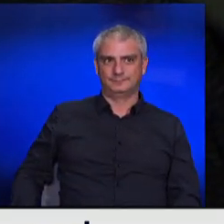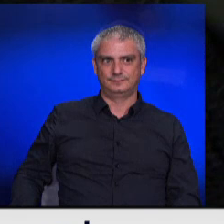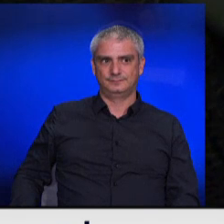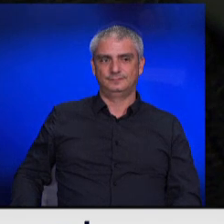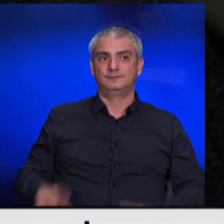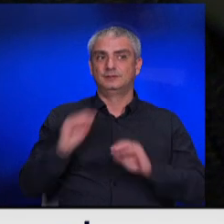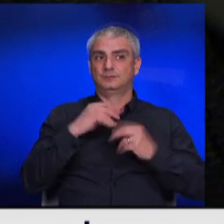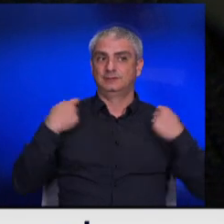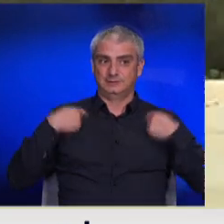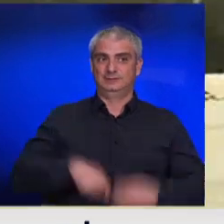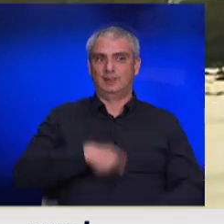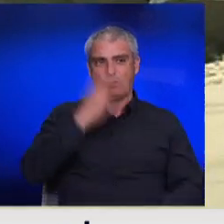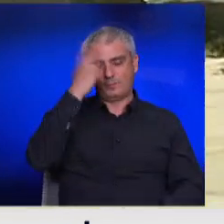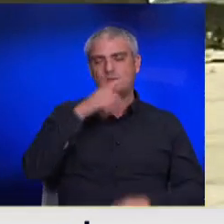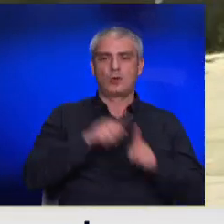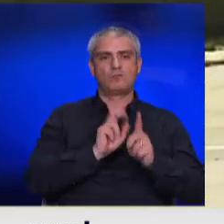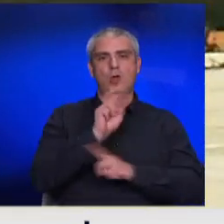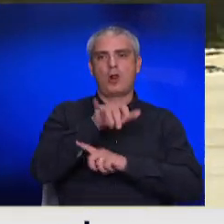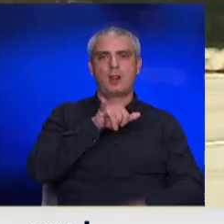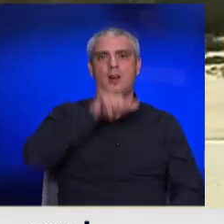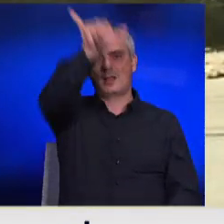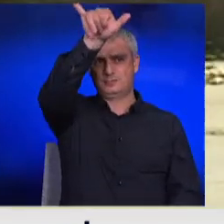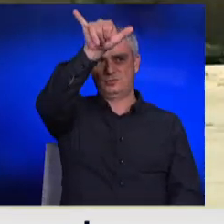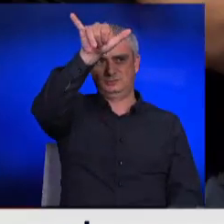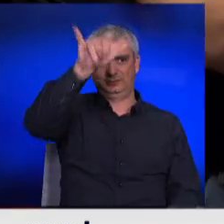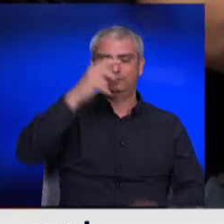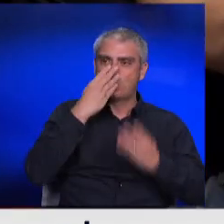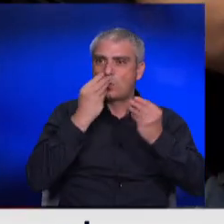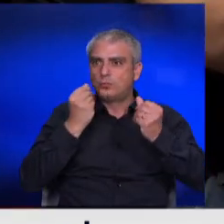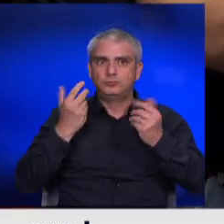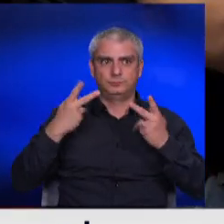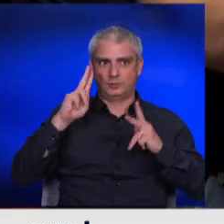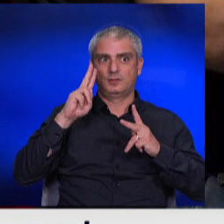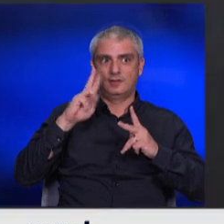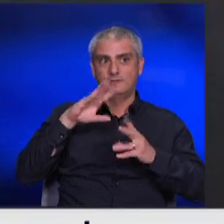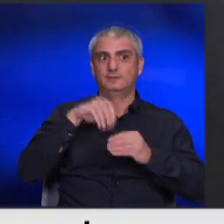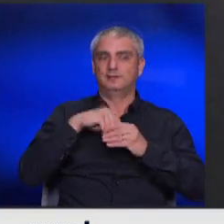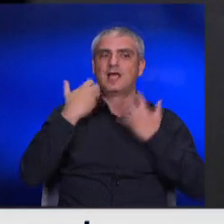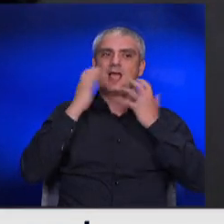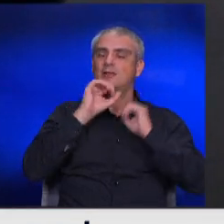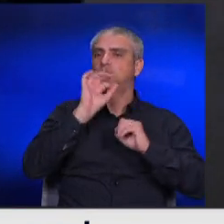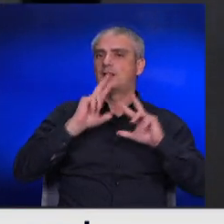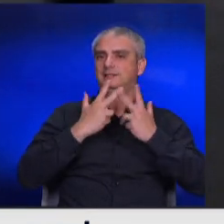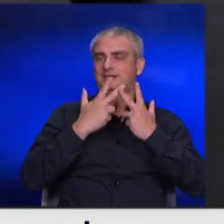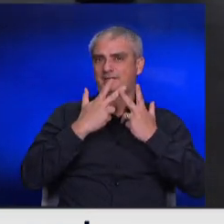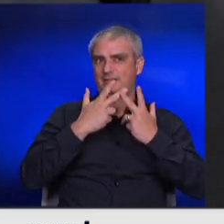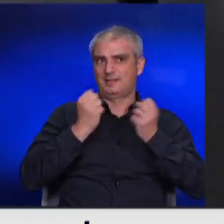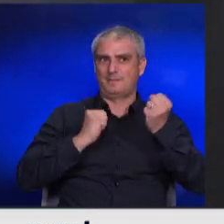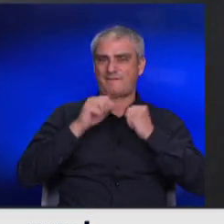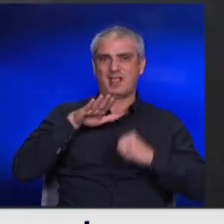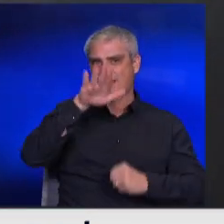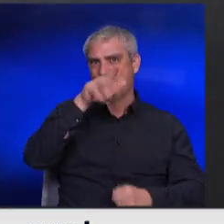כשמפעיל שם סרבל, הוא מבין שהוא עולה עכשיו לטיסה, מתחדדים אצלו החושים, זה חלק מהאתוס של צוותי כטב"ם בצה"ל.